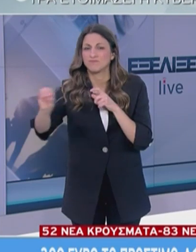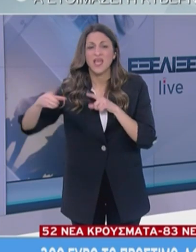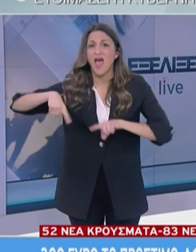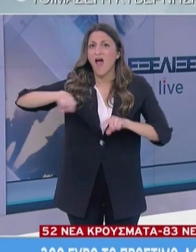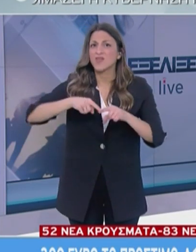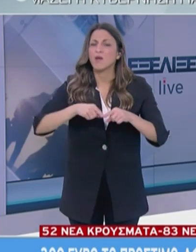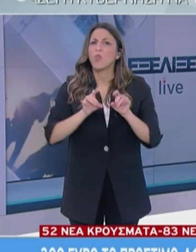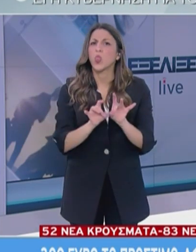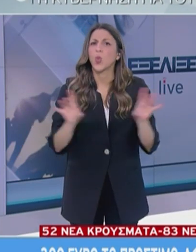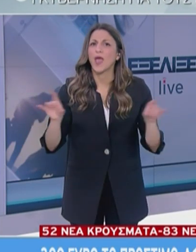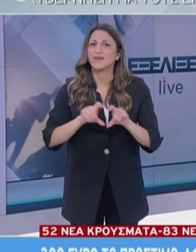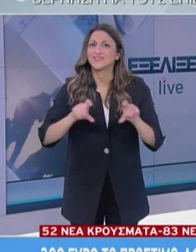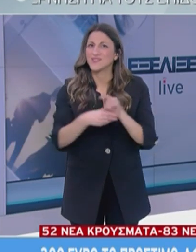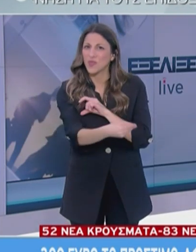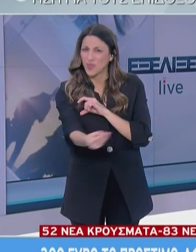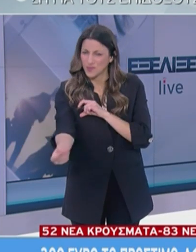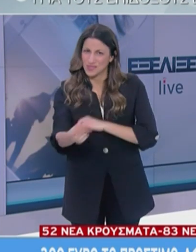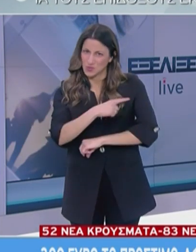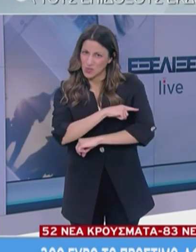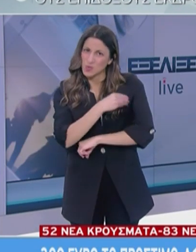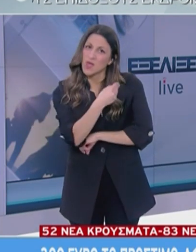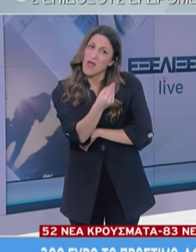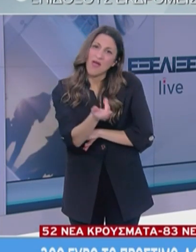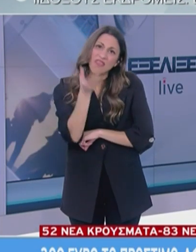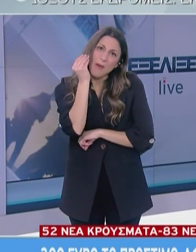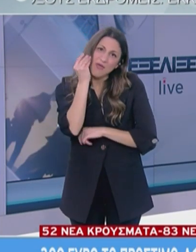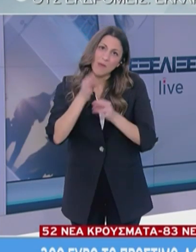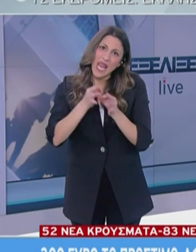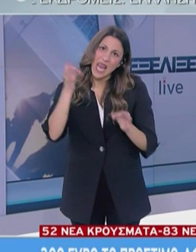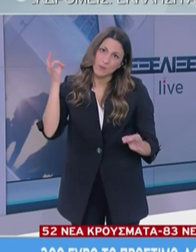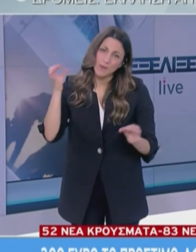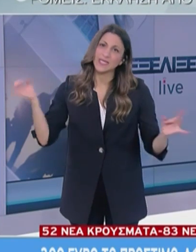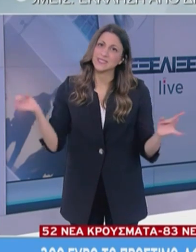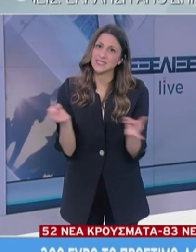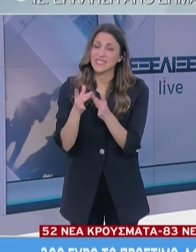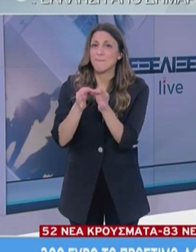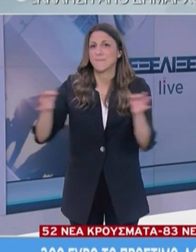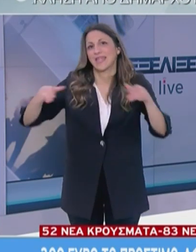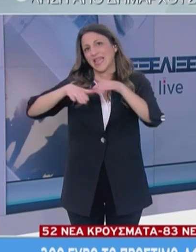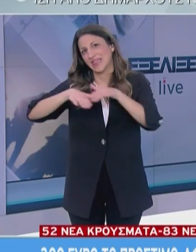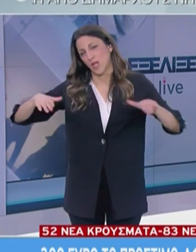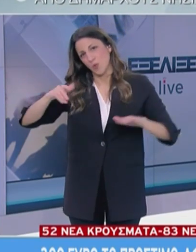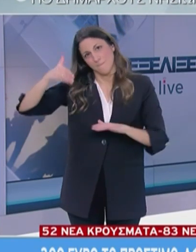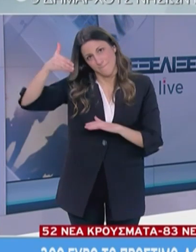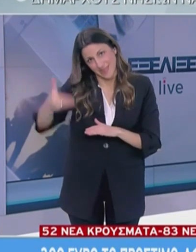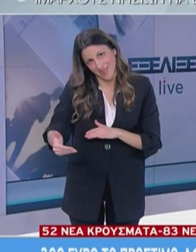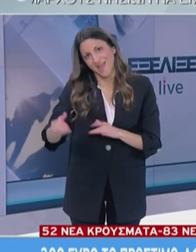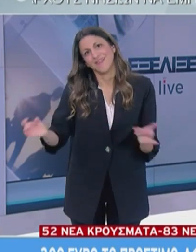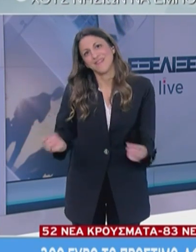δωρεάν εισιτηρίων θα ανακοινωθούν όταν θα ξεκινήσει η άρση των περιοριστικών μέτρων και δρομολογηθεί η σταδιακή επαναλειτουργία των